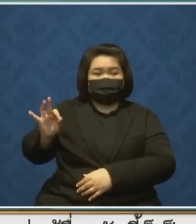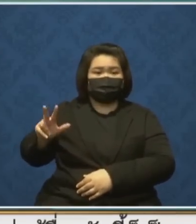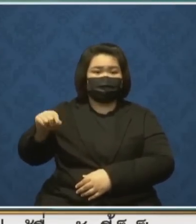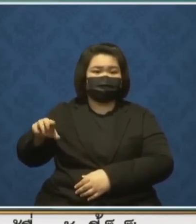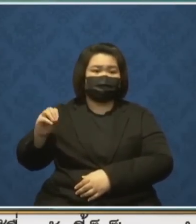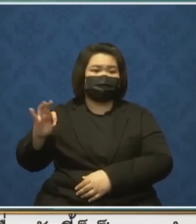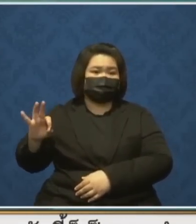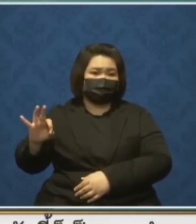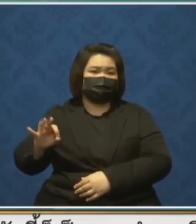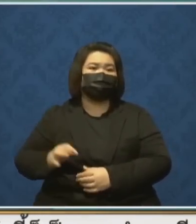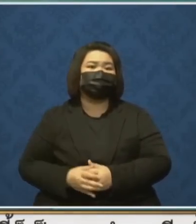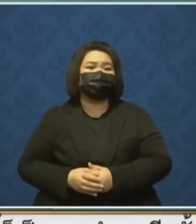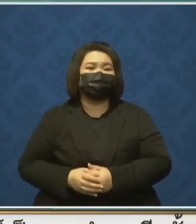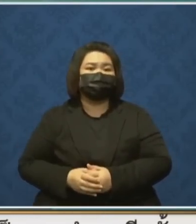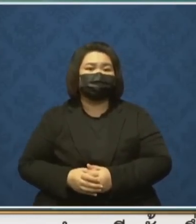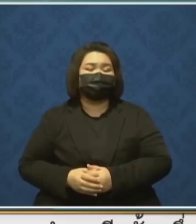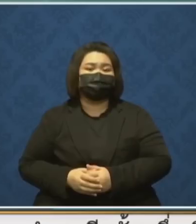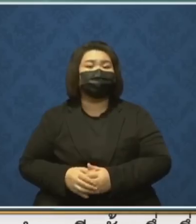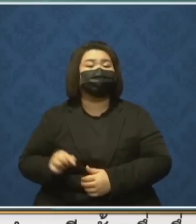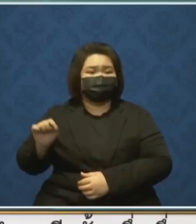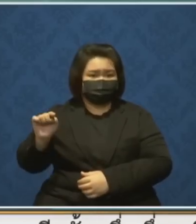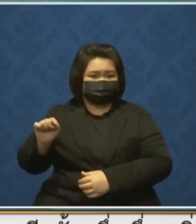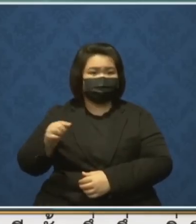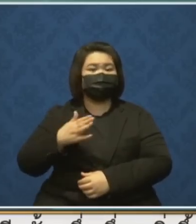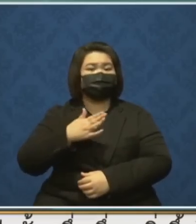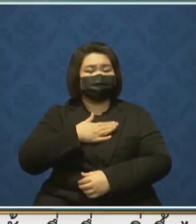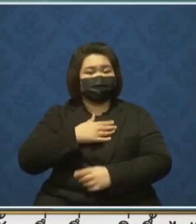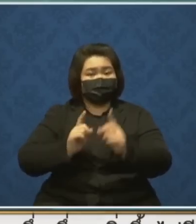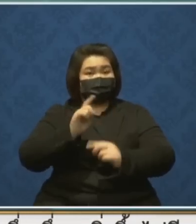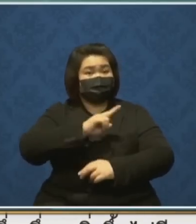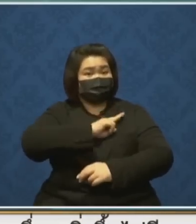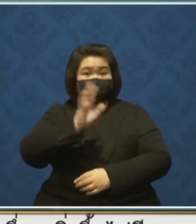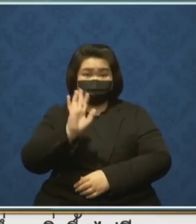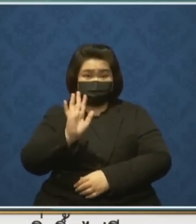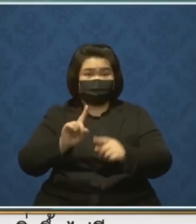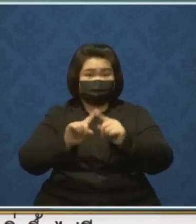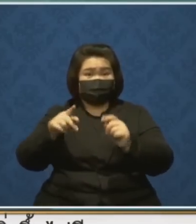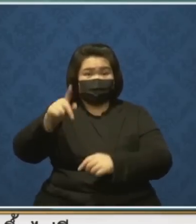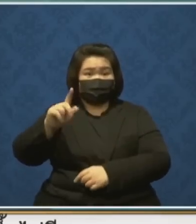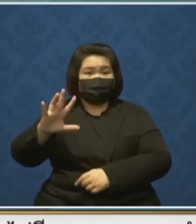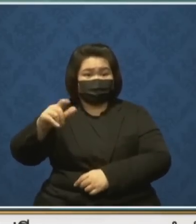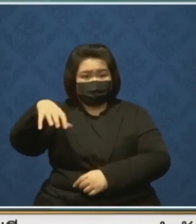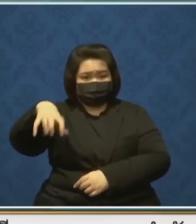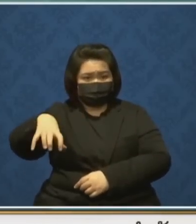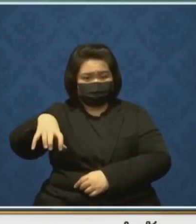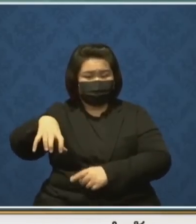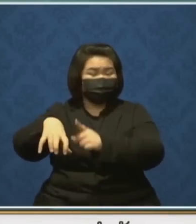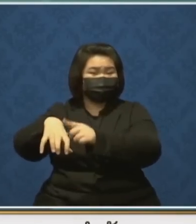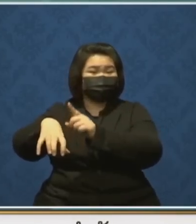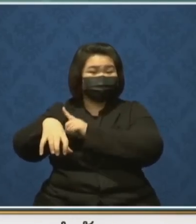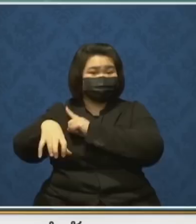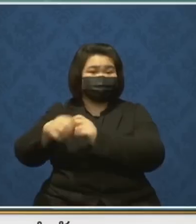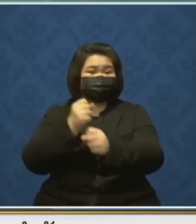59 คะแนนครับนี่คอสงที่ผมไมได้ประเมินเองแต่ป.ป.ช.ที่เป็นองคกรอิสระในเรื่อง